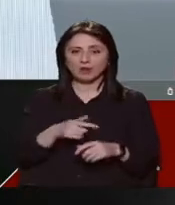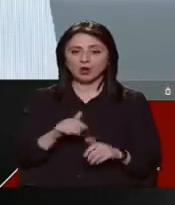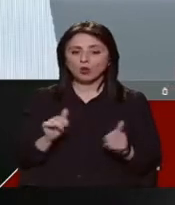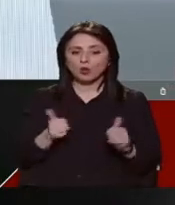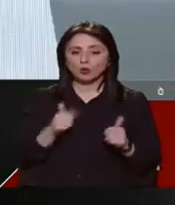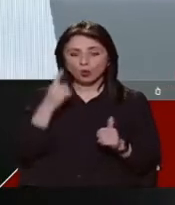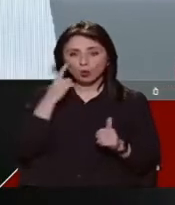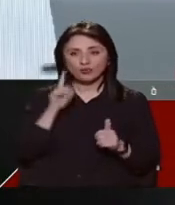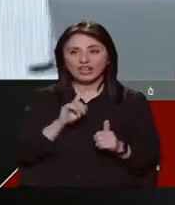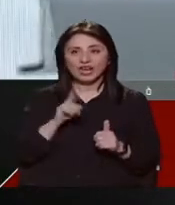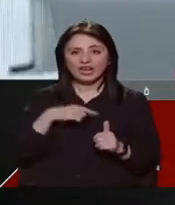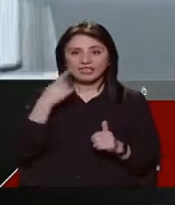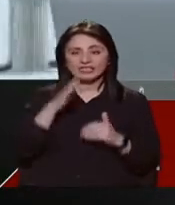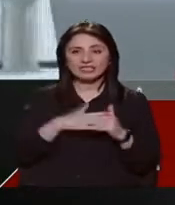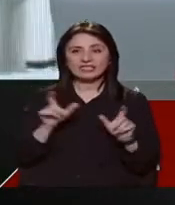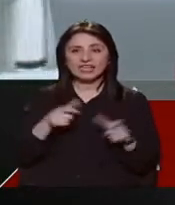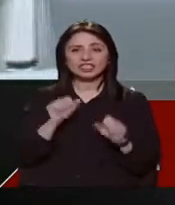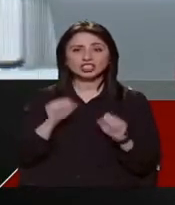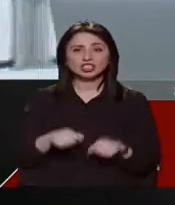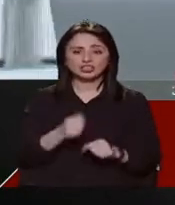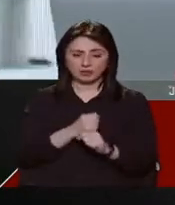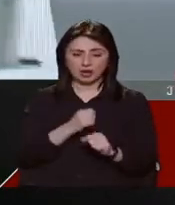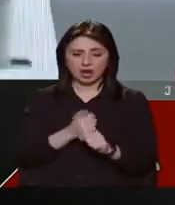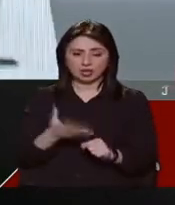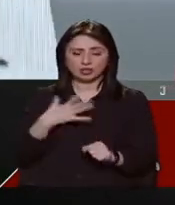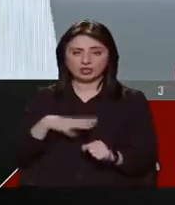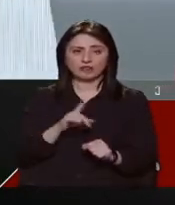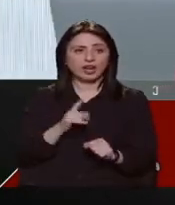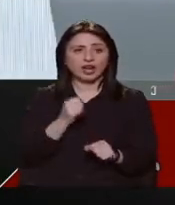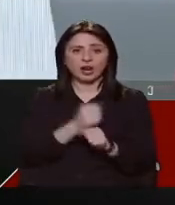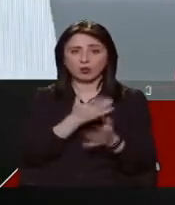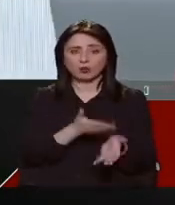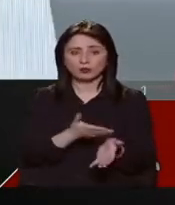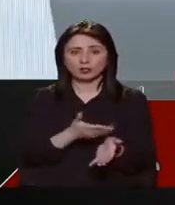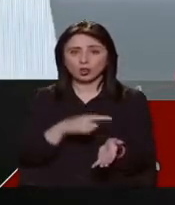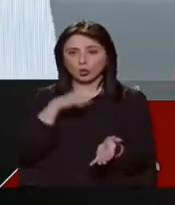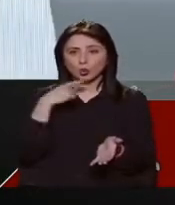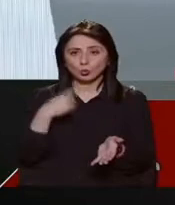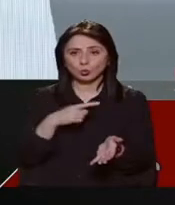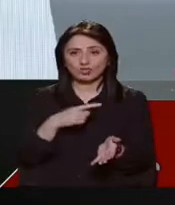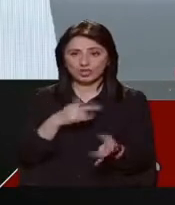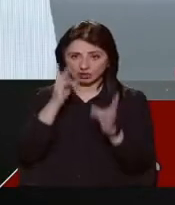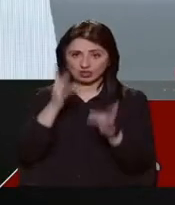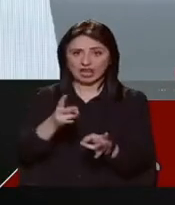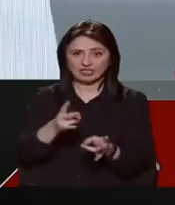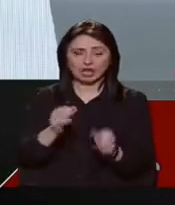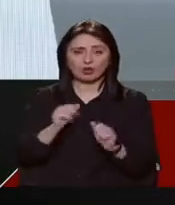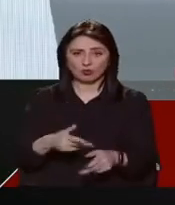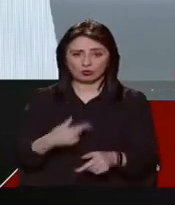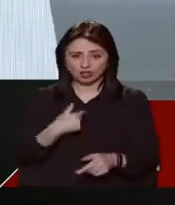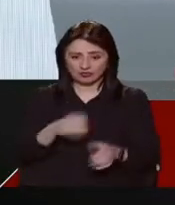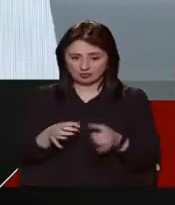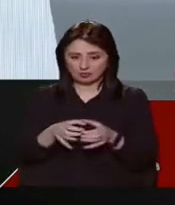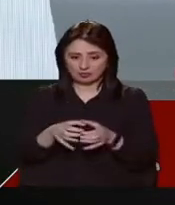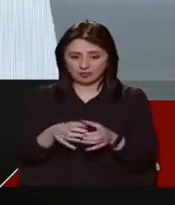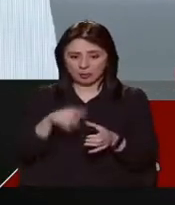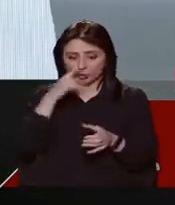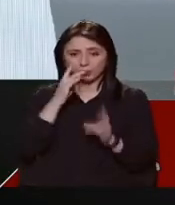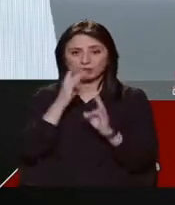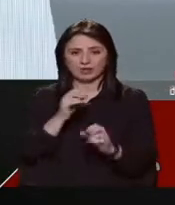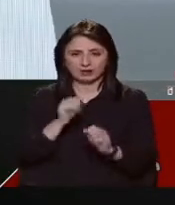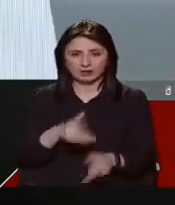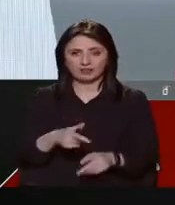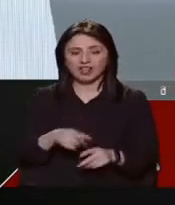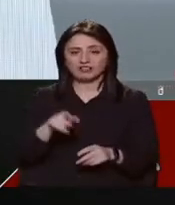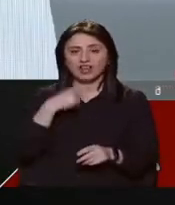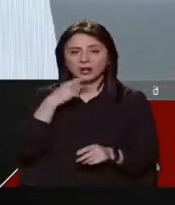Როგორ გონიათ, რა სახის სანქციები შეიძლება რომ დააწესოს საქართველოს იმისთვის, რომ თქვა რუსეთი დააზარალოს და ასევე ქვეყანა არ დაზიანდეს. Თქვენ